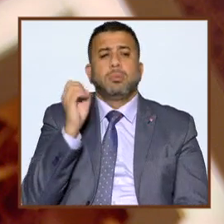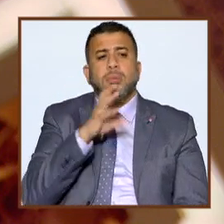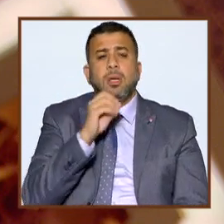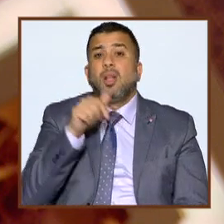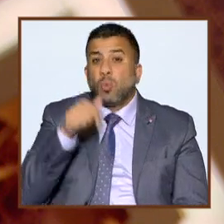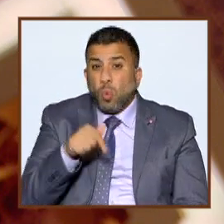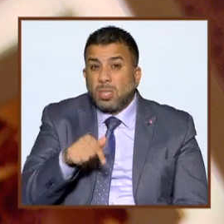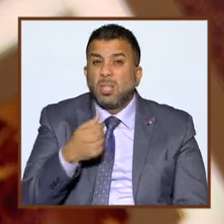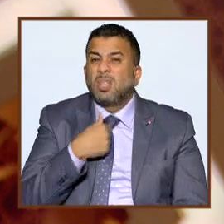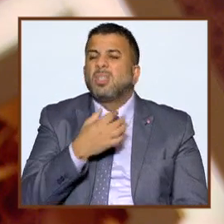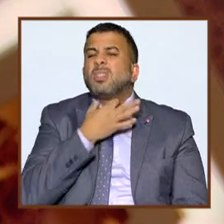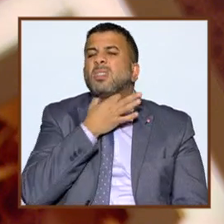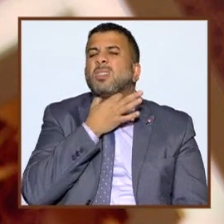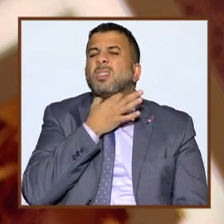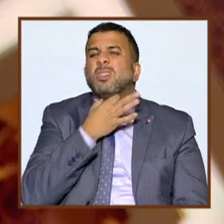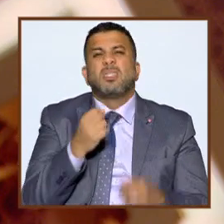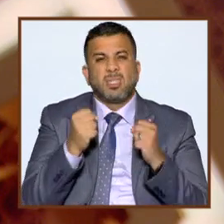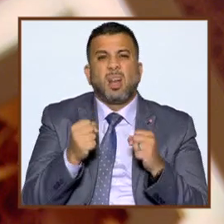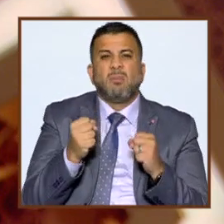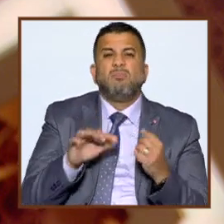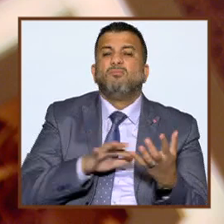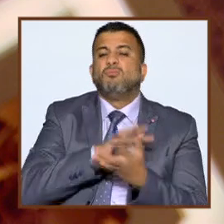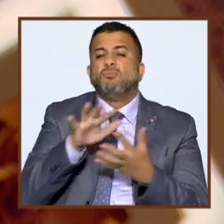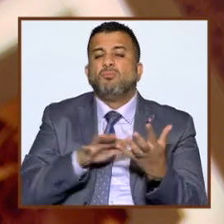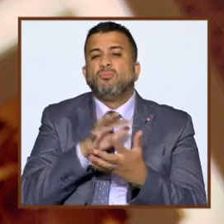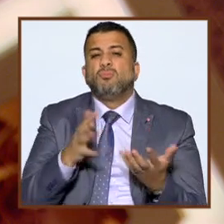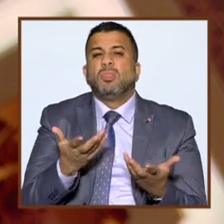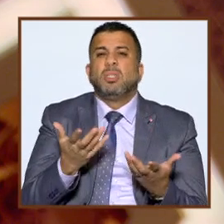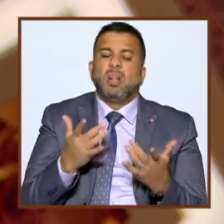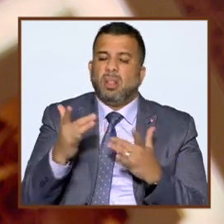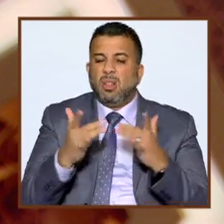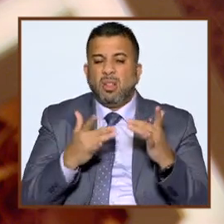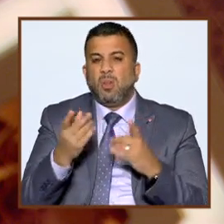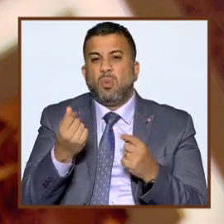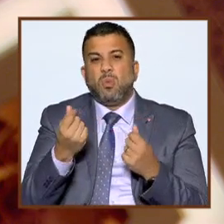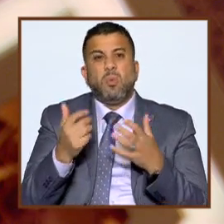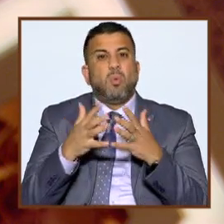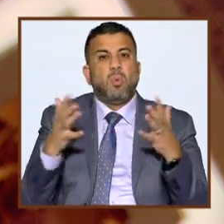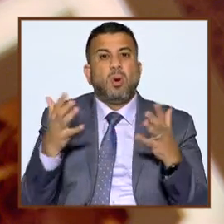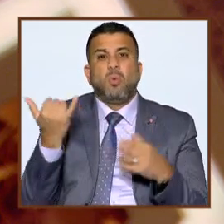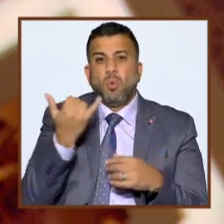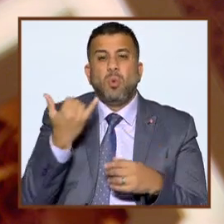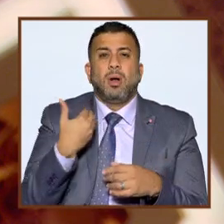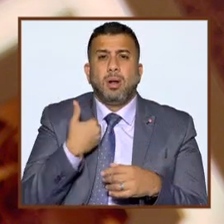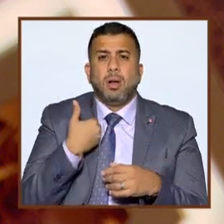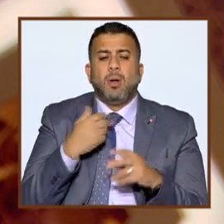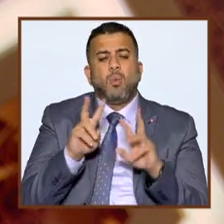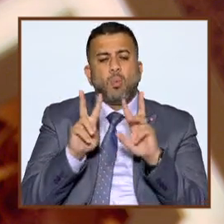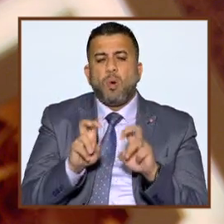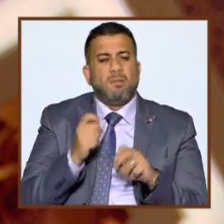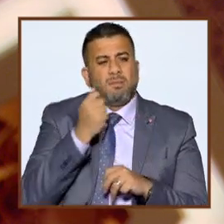إن قصر أو إن مثلا قال لا أنا هونت أنا عندي مصروف آخر،